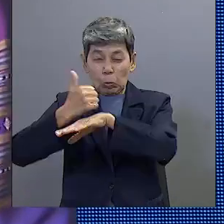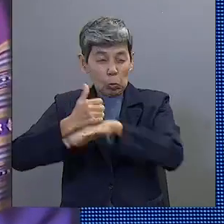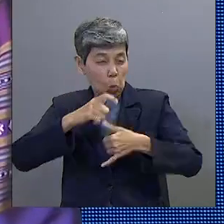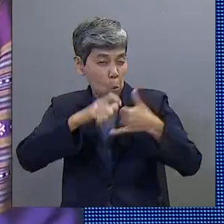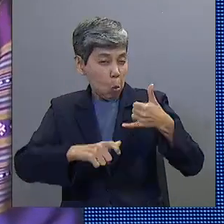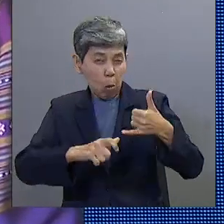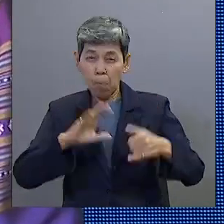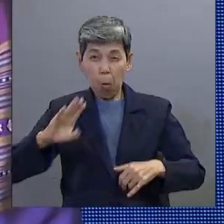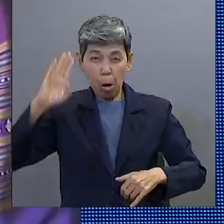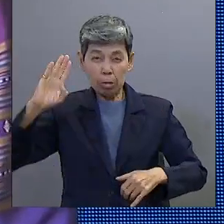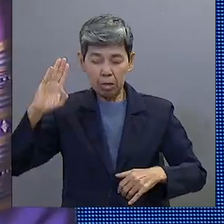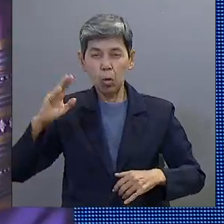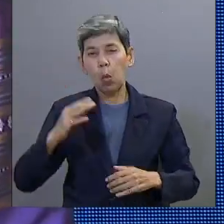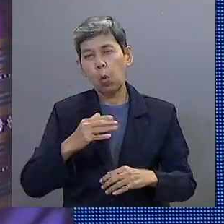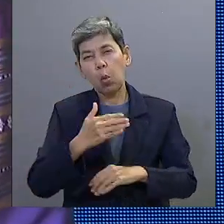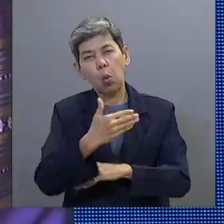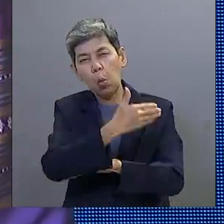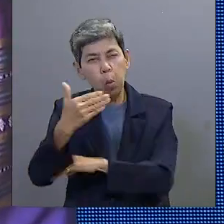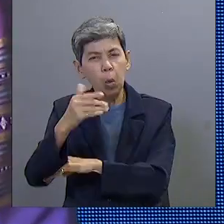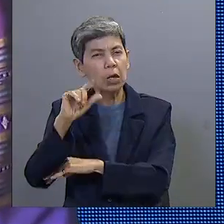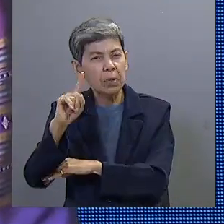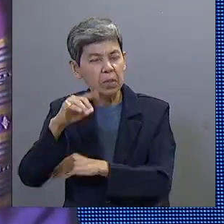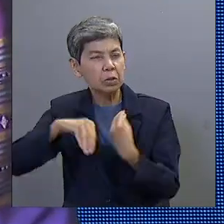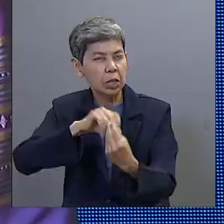ครับมาจาก21เศรษฐกิจนะ